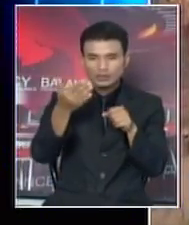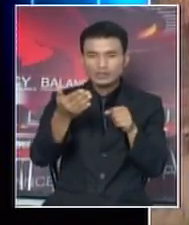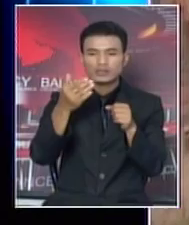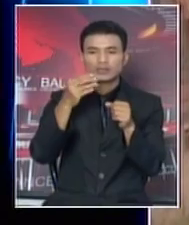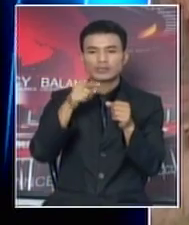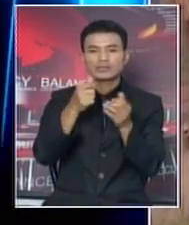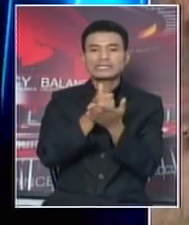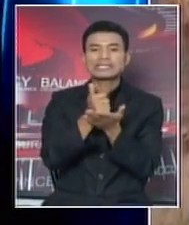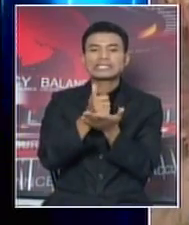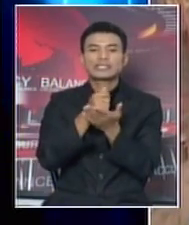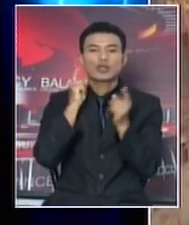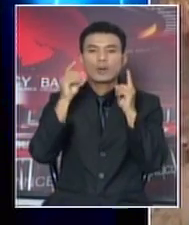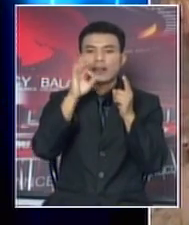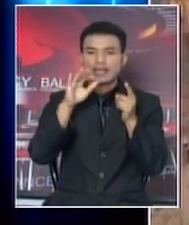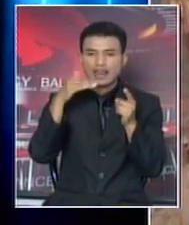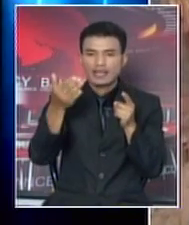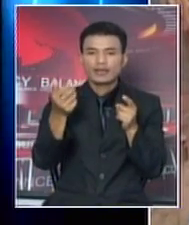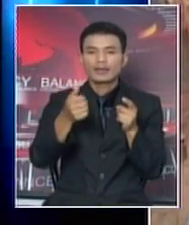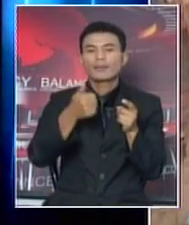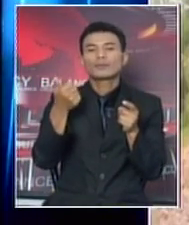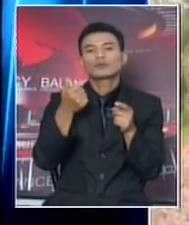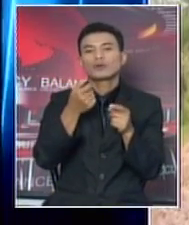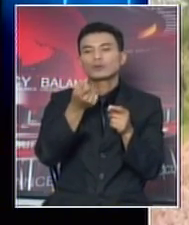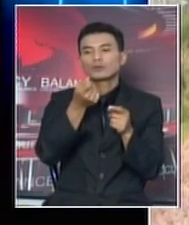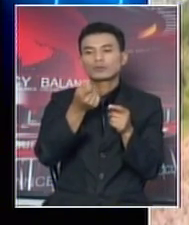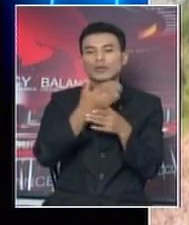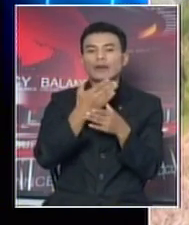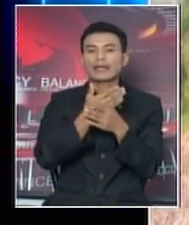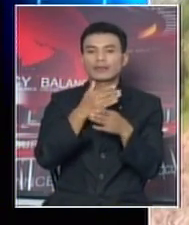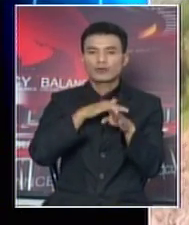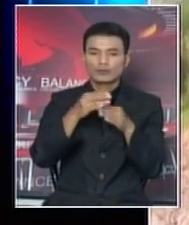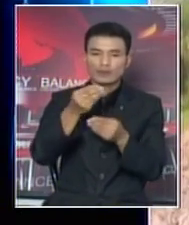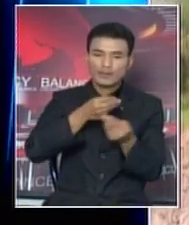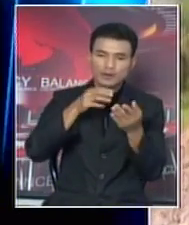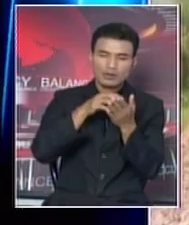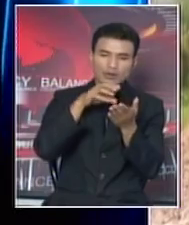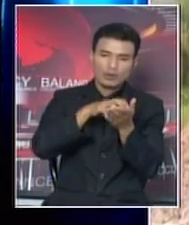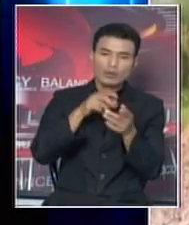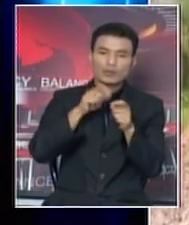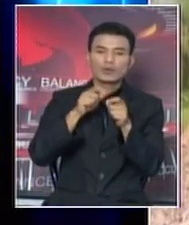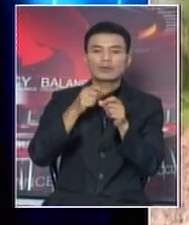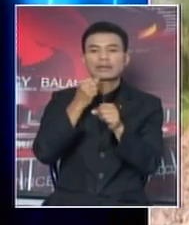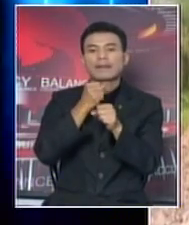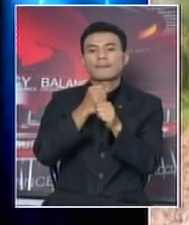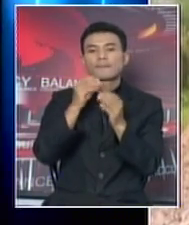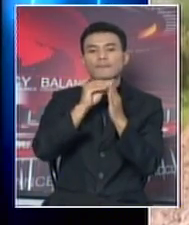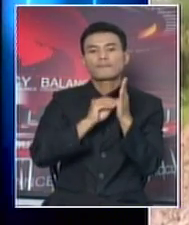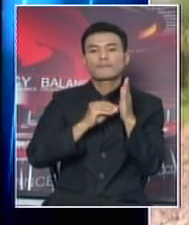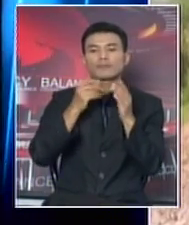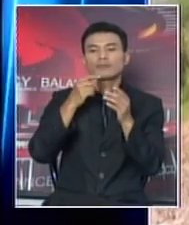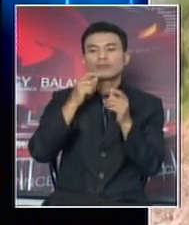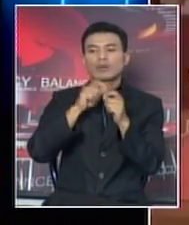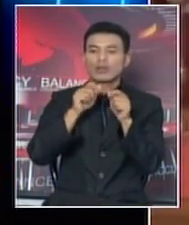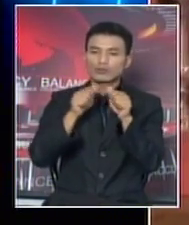जिरी नगरपालिकालाई अर्ग्यानिक कृषि क्षेत्रको रूपमा विकास गर्न विज्ञ तथा कर्मचारीहरूसँग छलफल भएको र कार्यविधि बनाई तयारी सुरु गरिएको